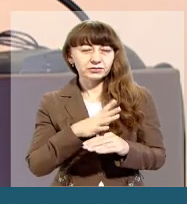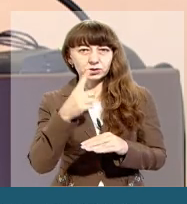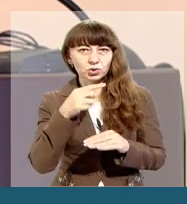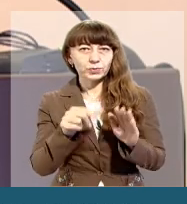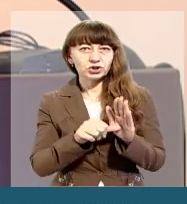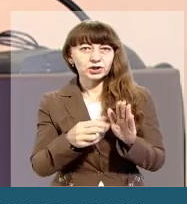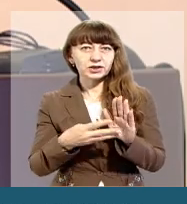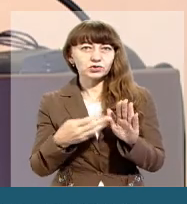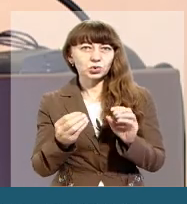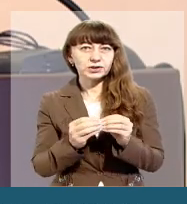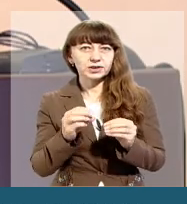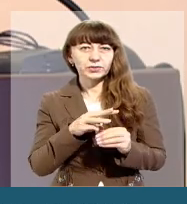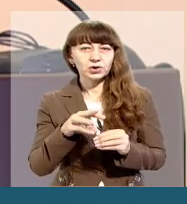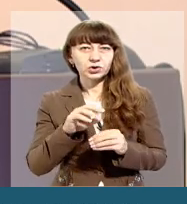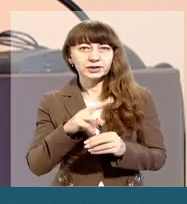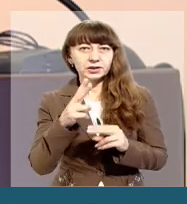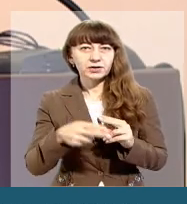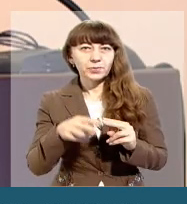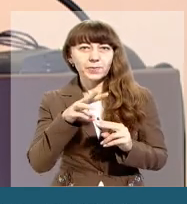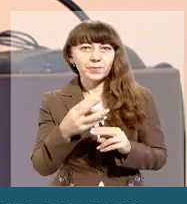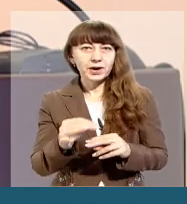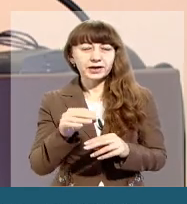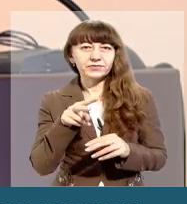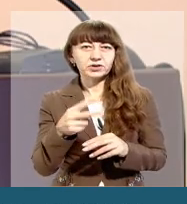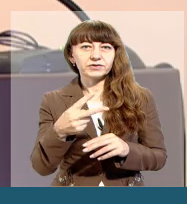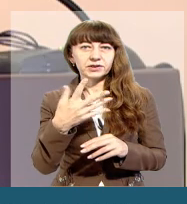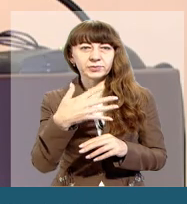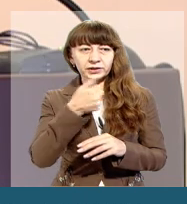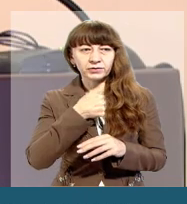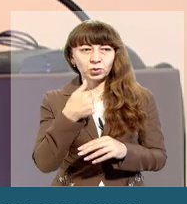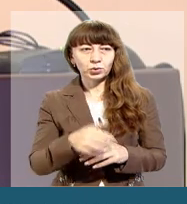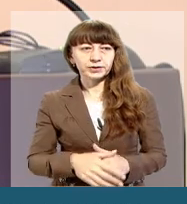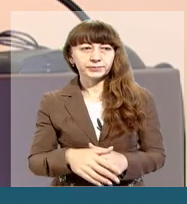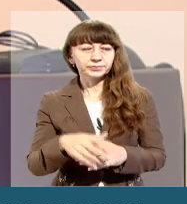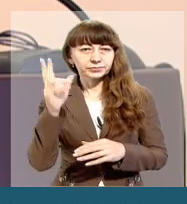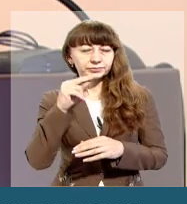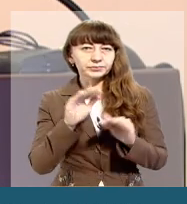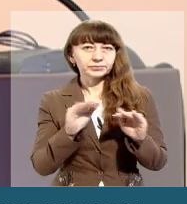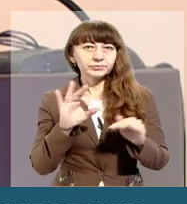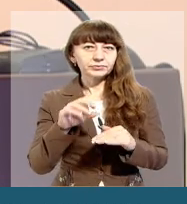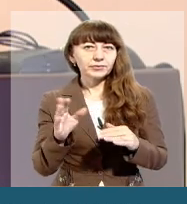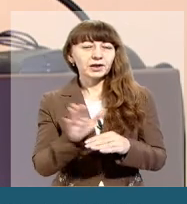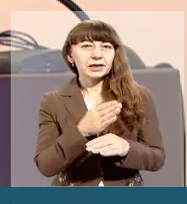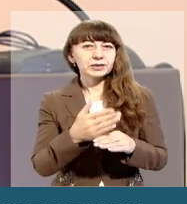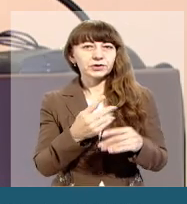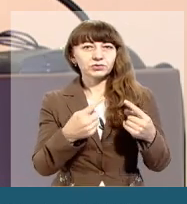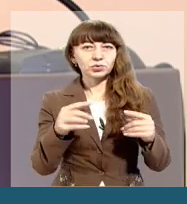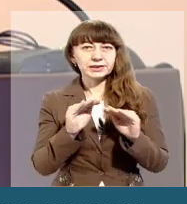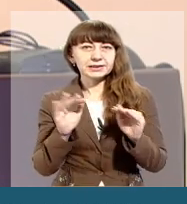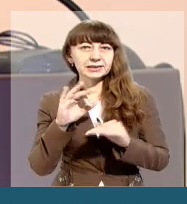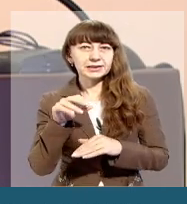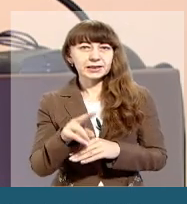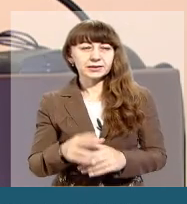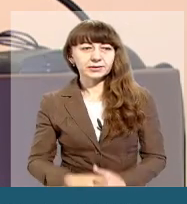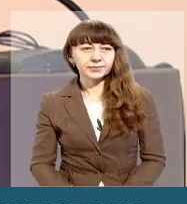6 на 910 миллионов тенге будет завершен в мае 2025 года. Воспитанники сада распределены в другие дошкольные